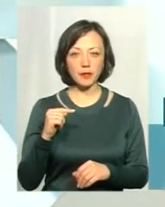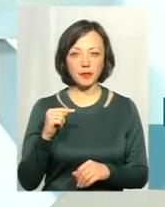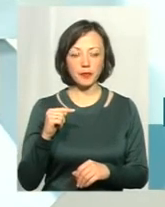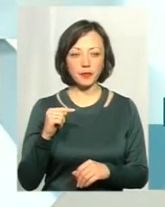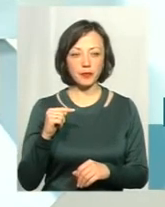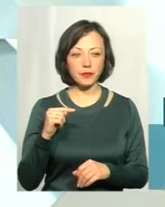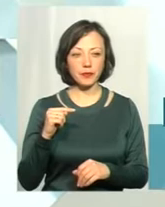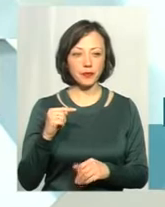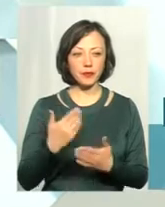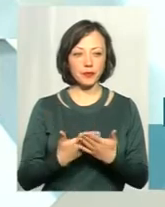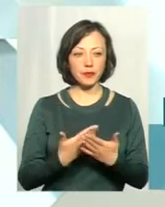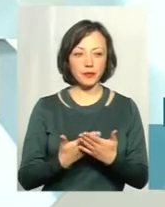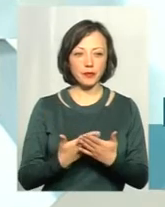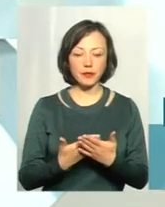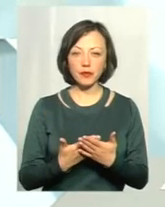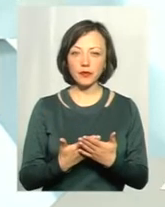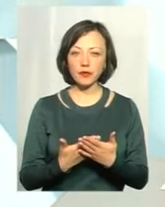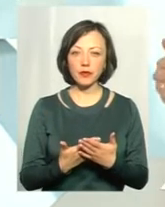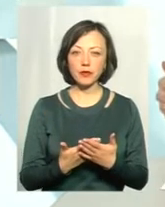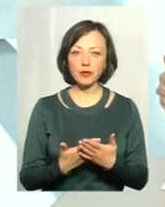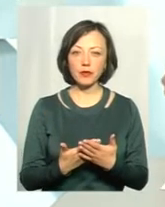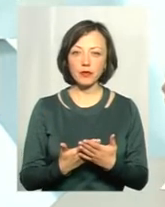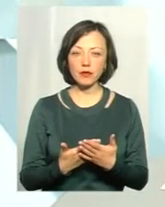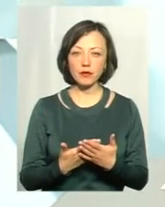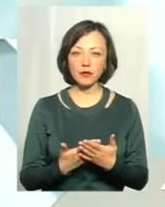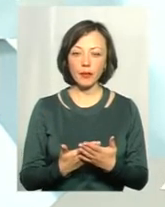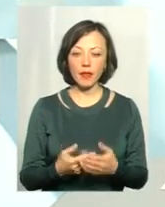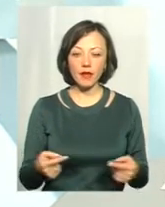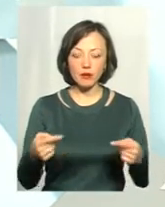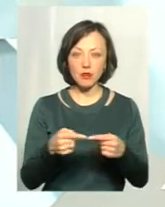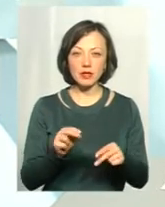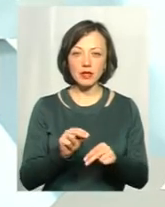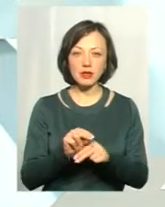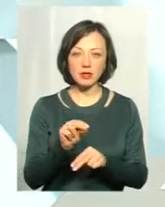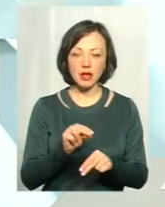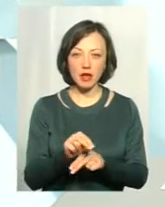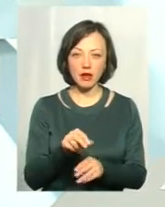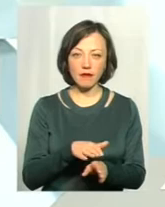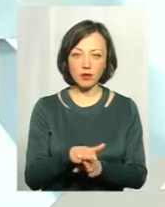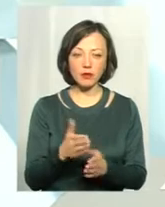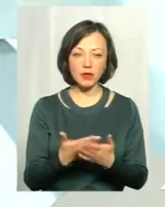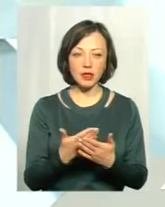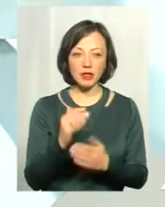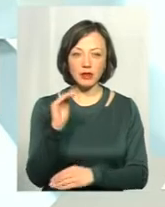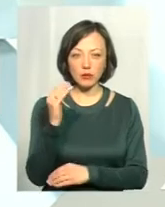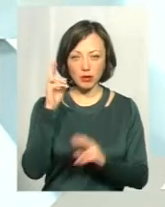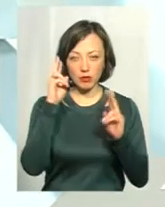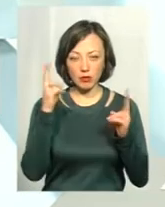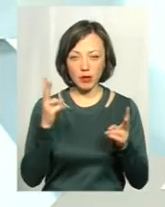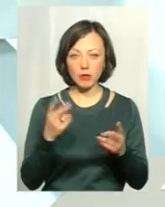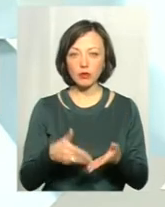вміти наприклад, якісь відповідні заняття виконувати. Наприклад, якщо дитинка не вміє,